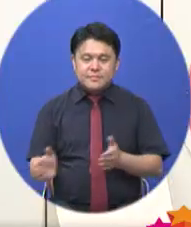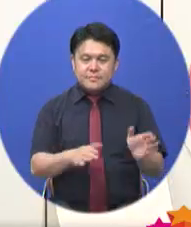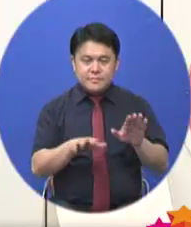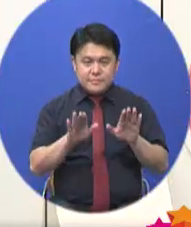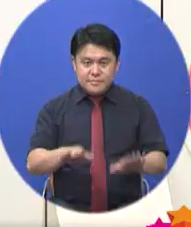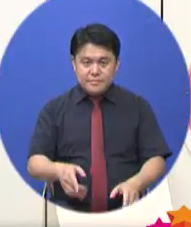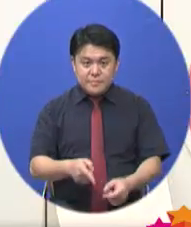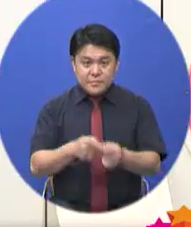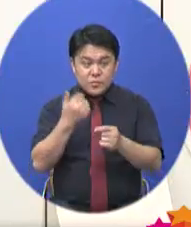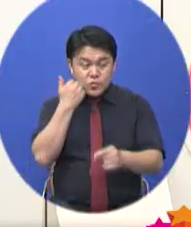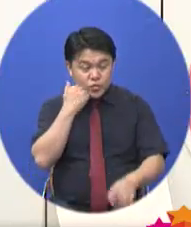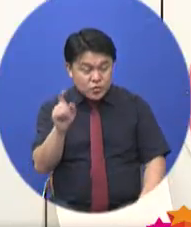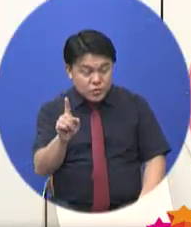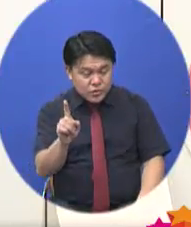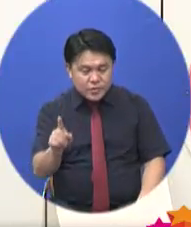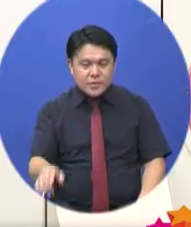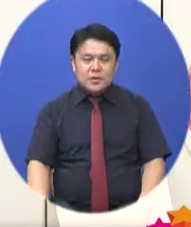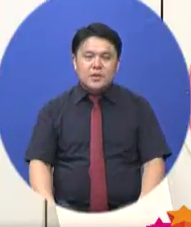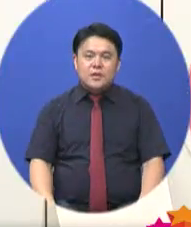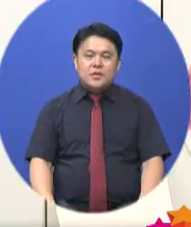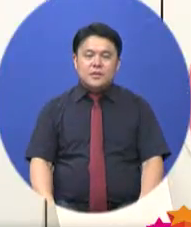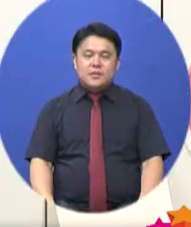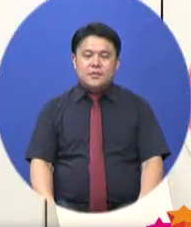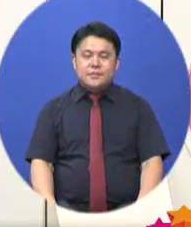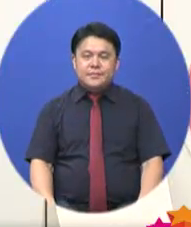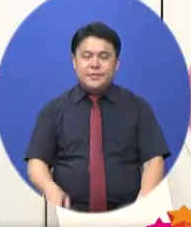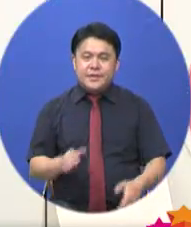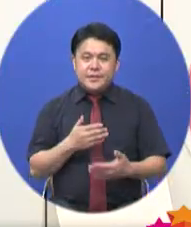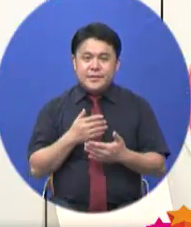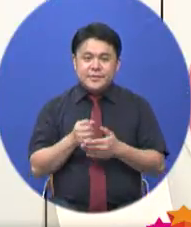오늘의 장원은 과연 어떤 분일까요? 오늘의